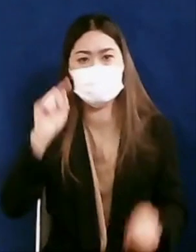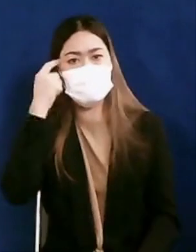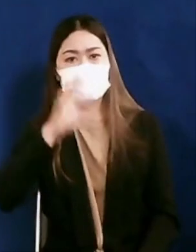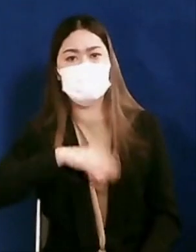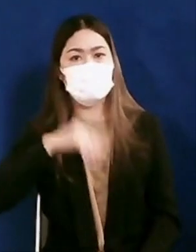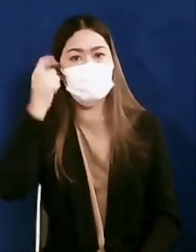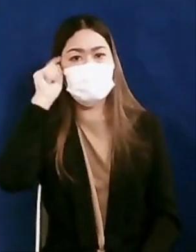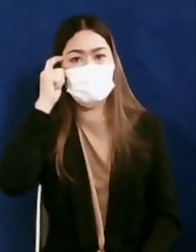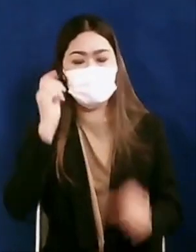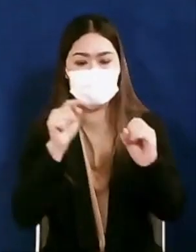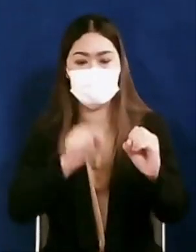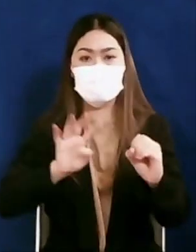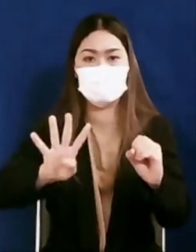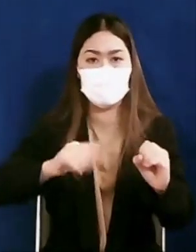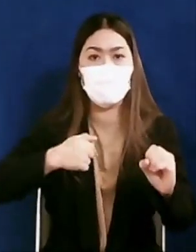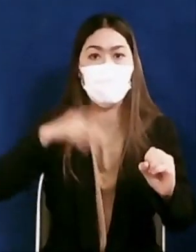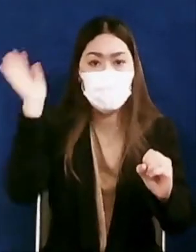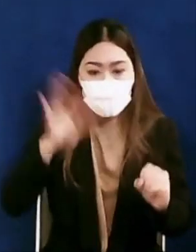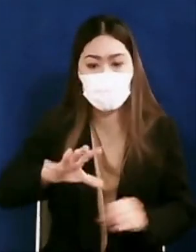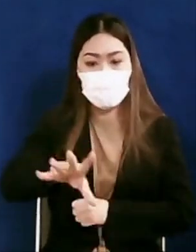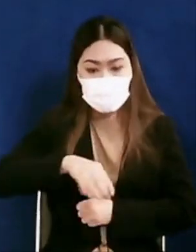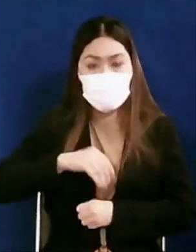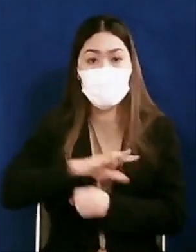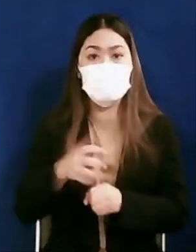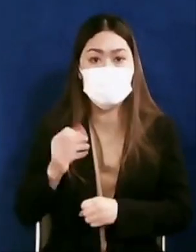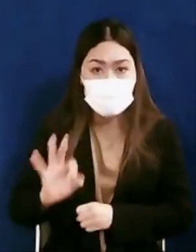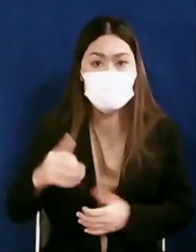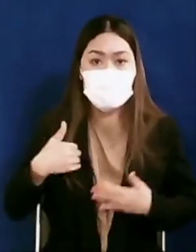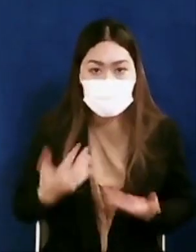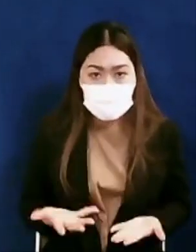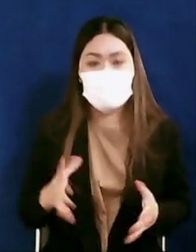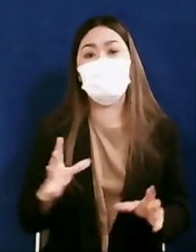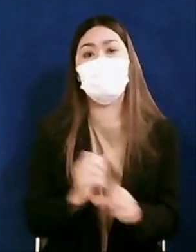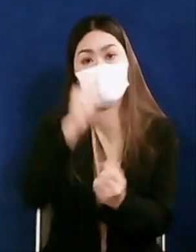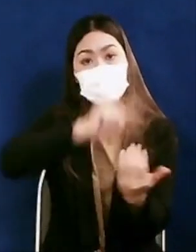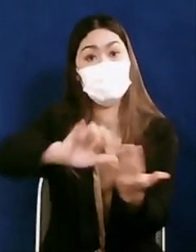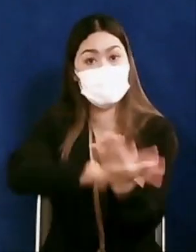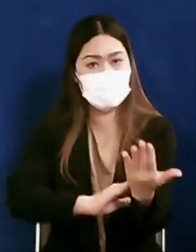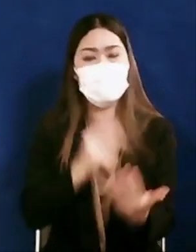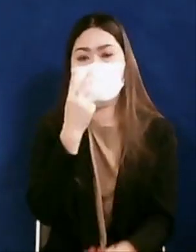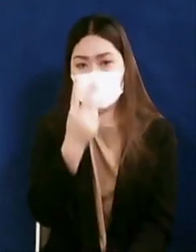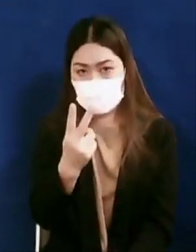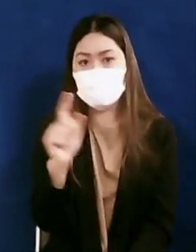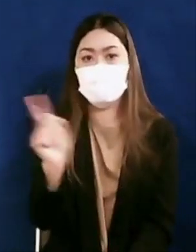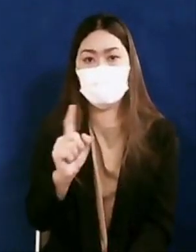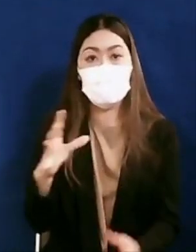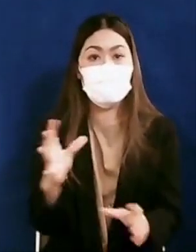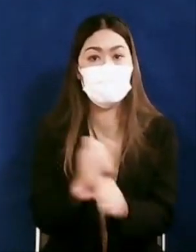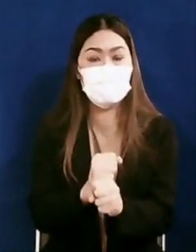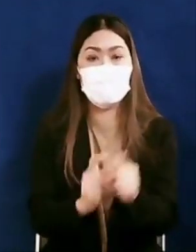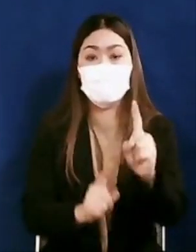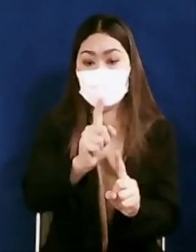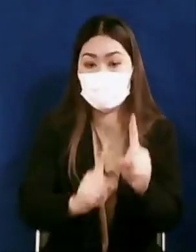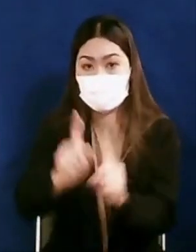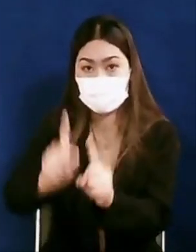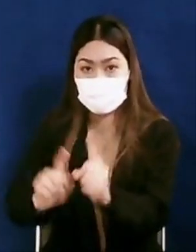นะครับคือ 0.4% ซึ่งส่วนใหญ่ถ้าดูภาพรวมประเทศ ท่านจะเห็นว่าถ้าเป็นเฉลี่ยทั่วประเ